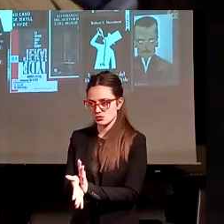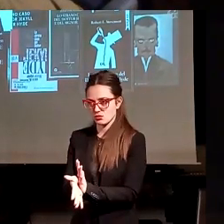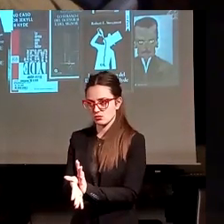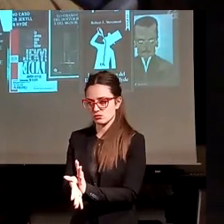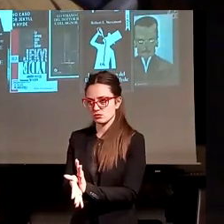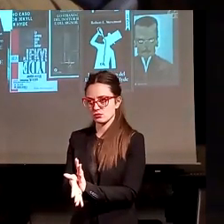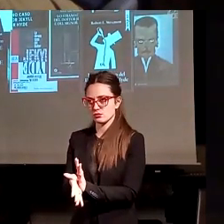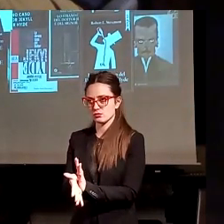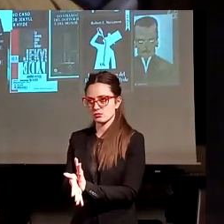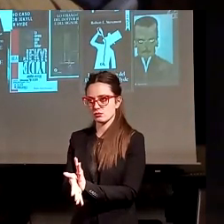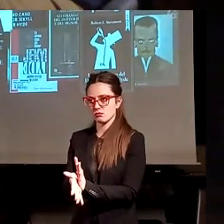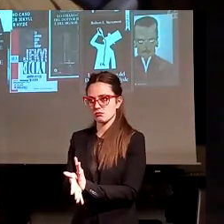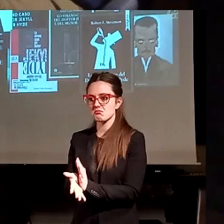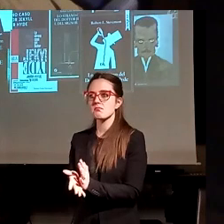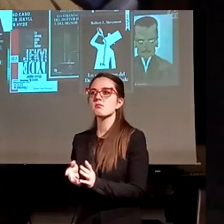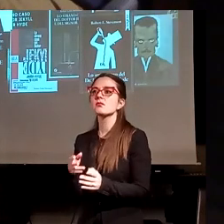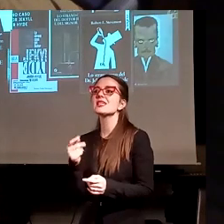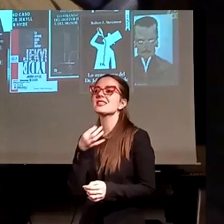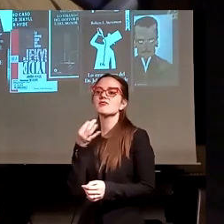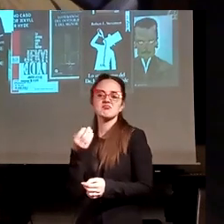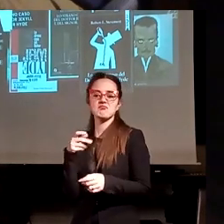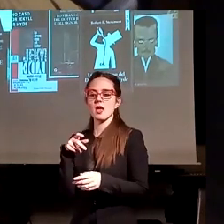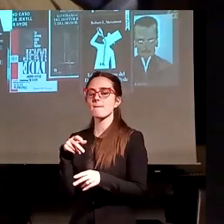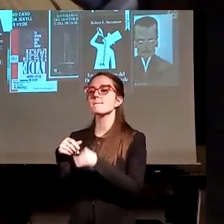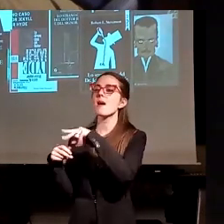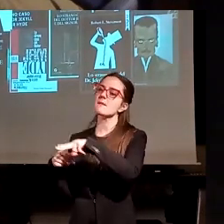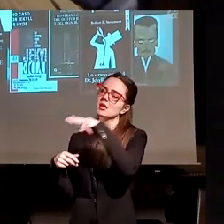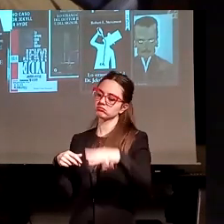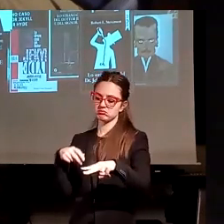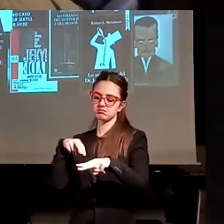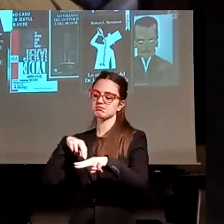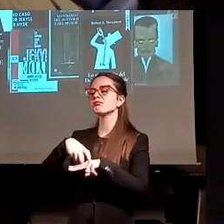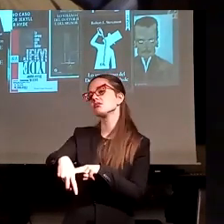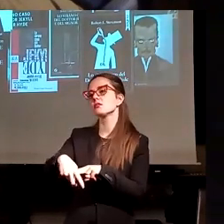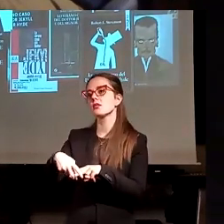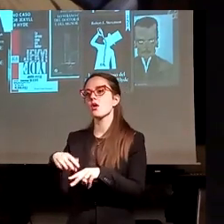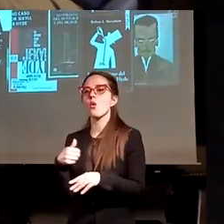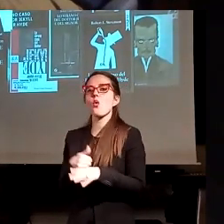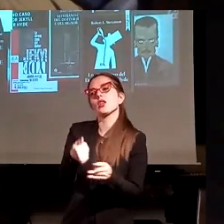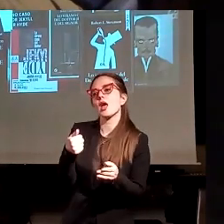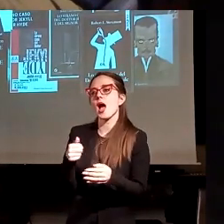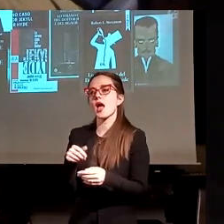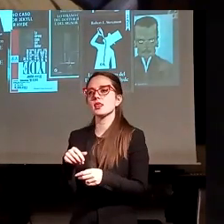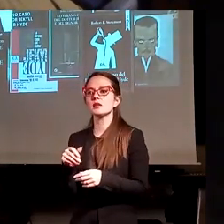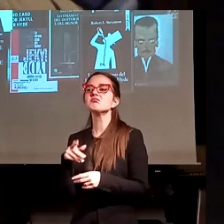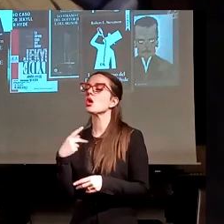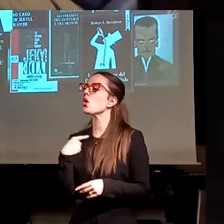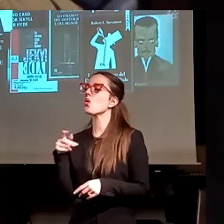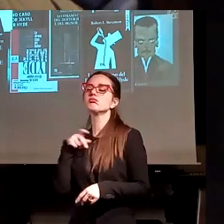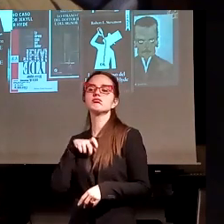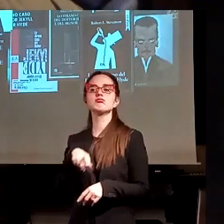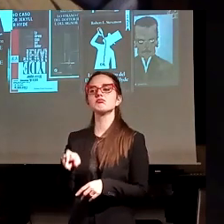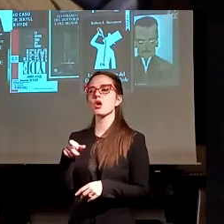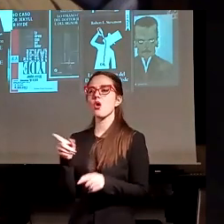lecca le è passato addosso l'ha urtata la spinta a bimba e caduta di ha continuato quasi